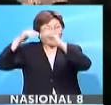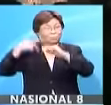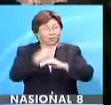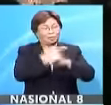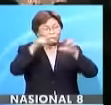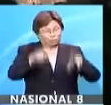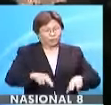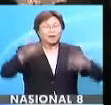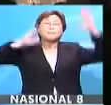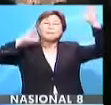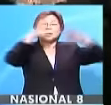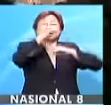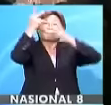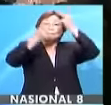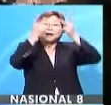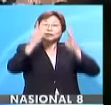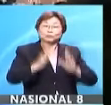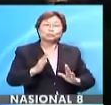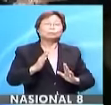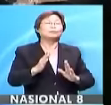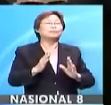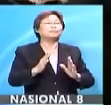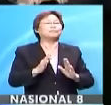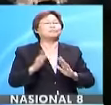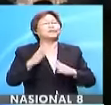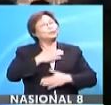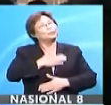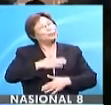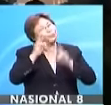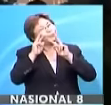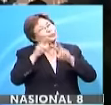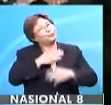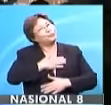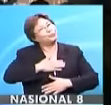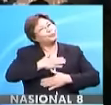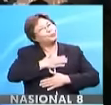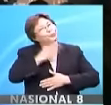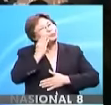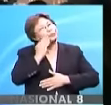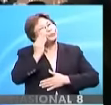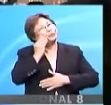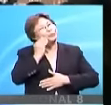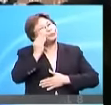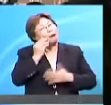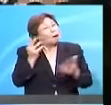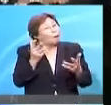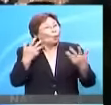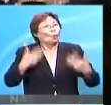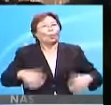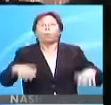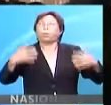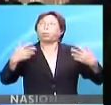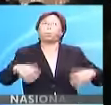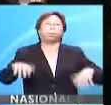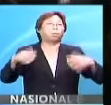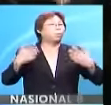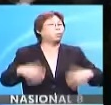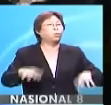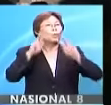rakyat negara kita dan juga pelancong-pelancong supaya dapat menghayati, mengalami sendiri bagaimana hebatnya,